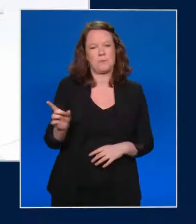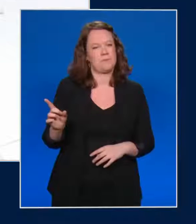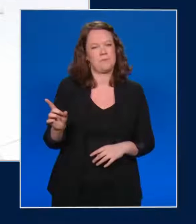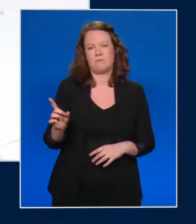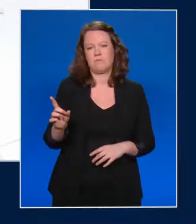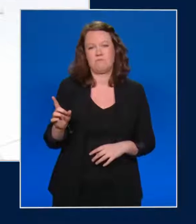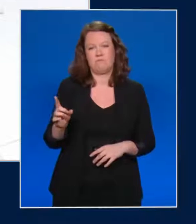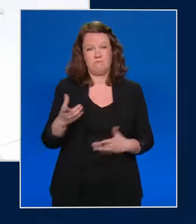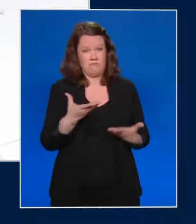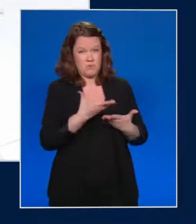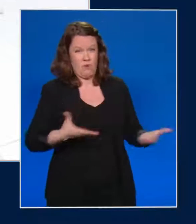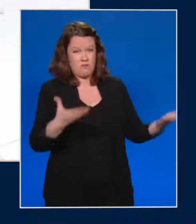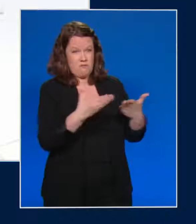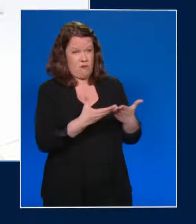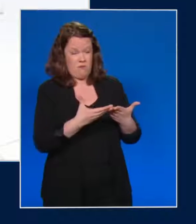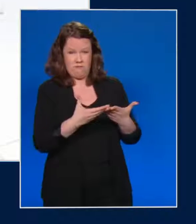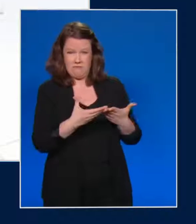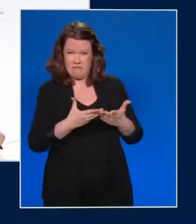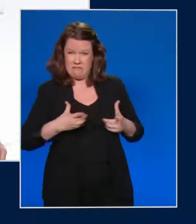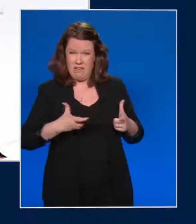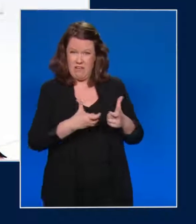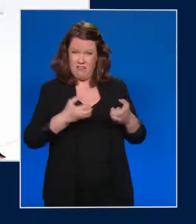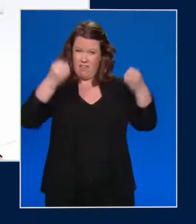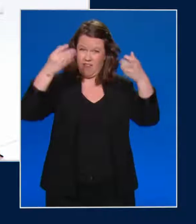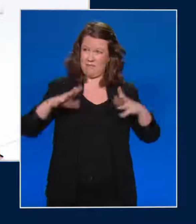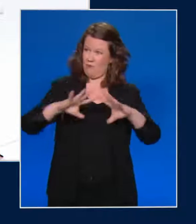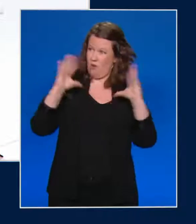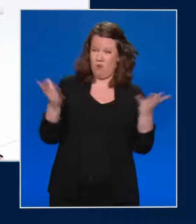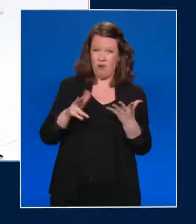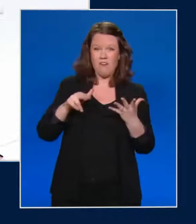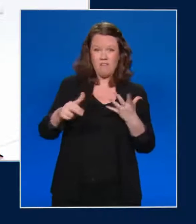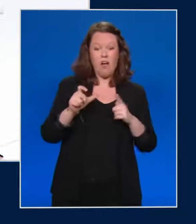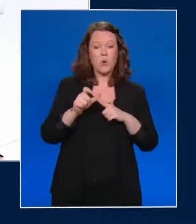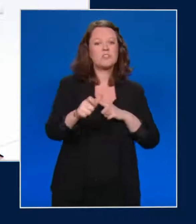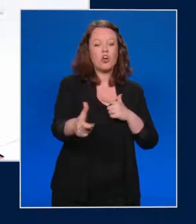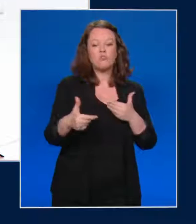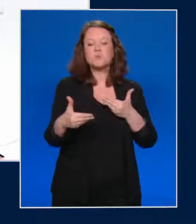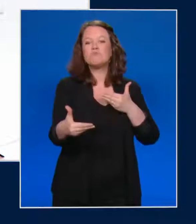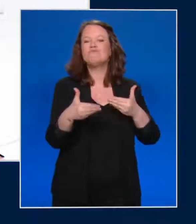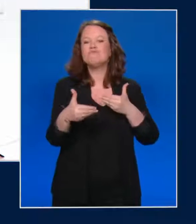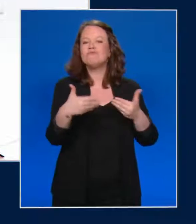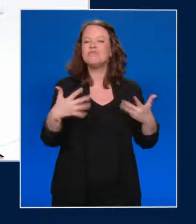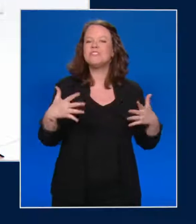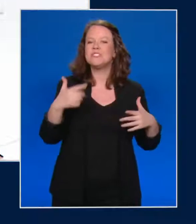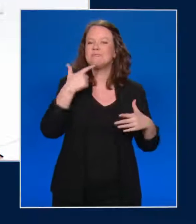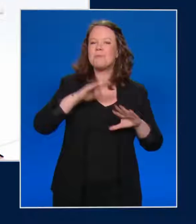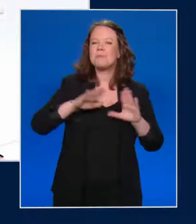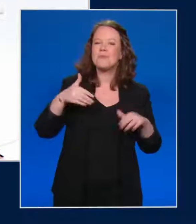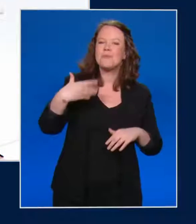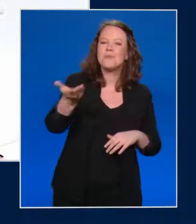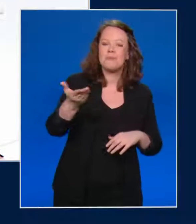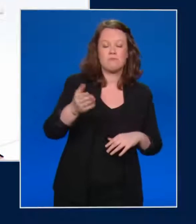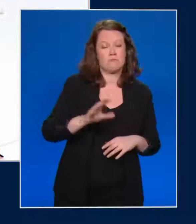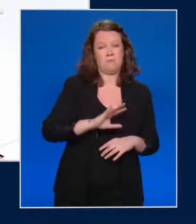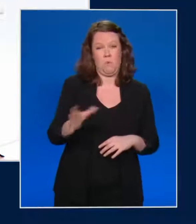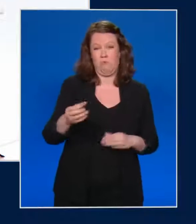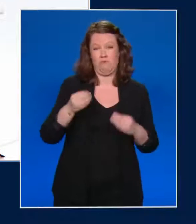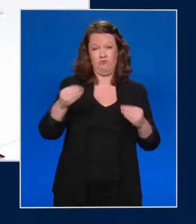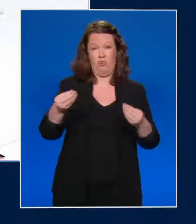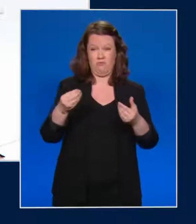conséquences immédiates à la trame de quelques semaines ils sont le signal d'un changement